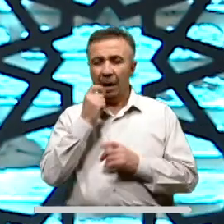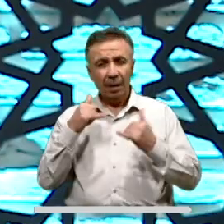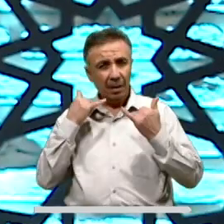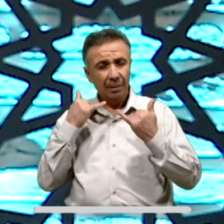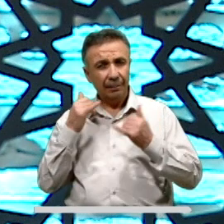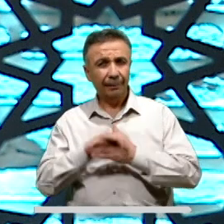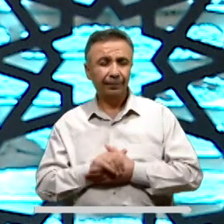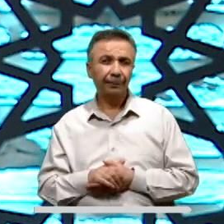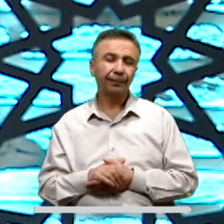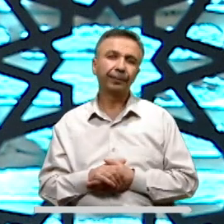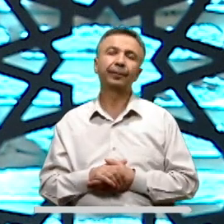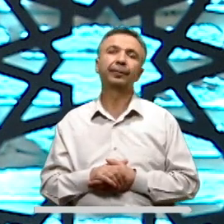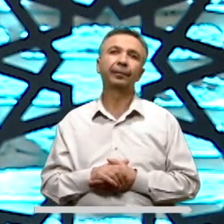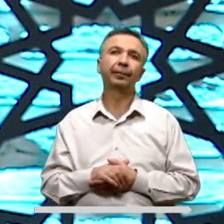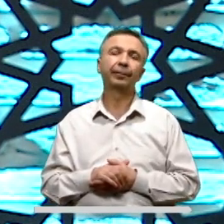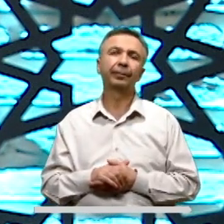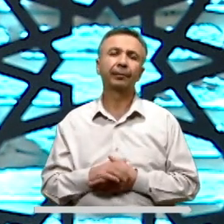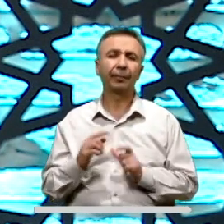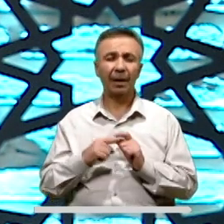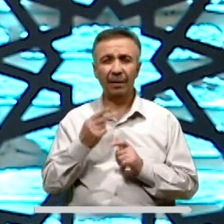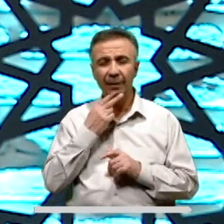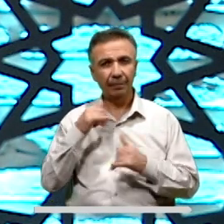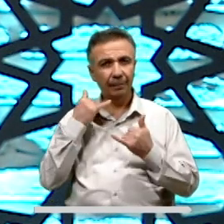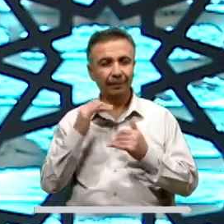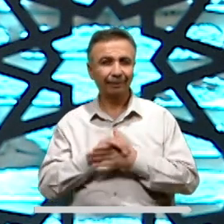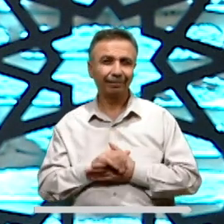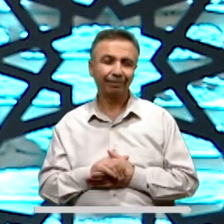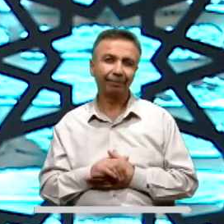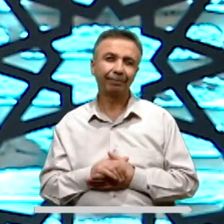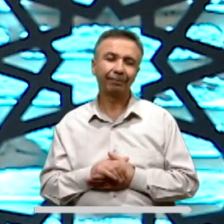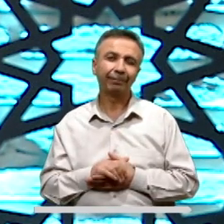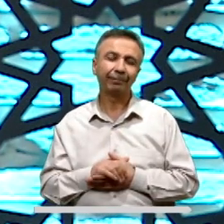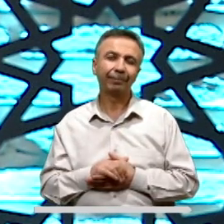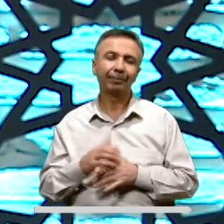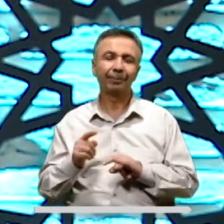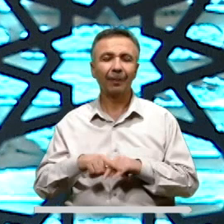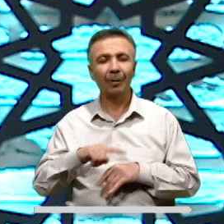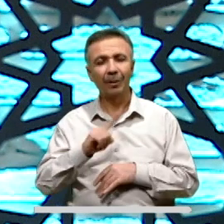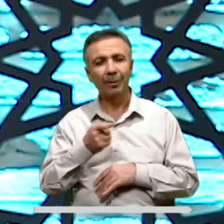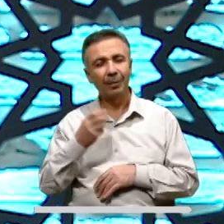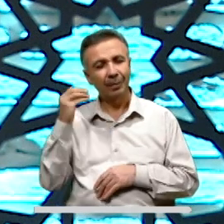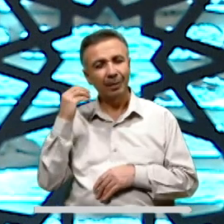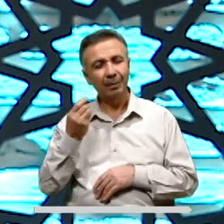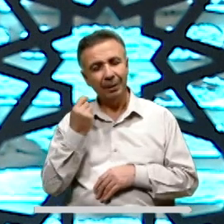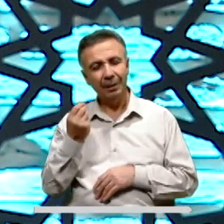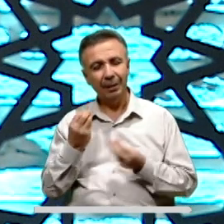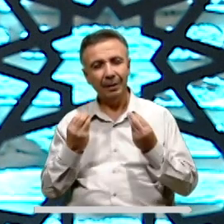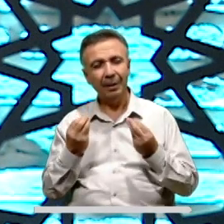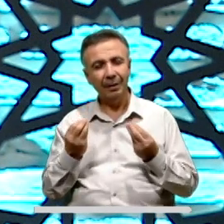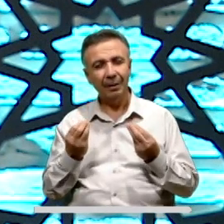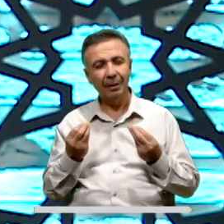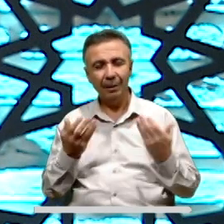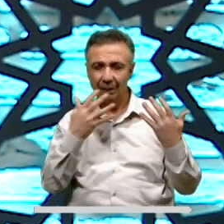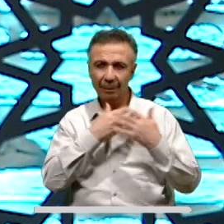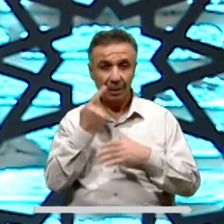telefon bağlantımız daha var. Elif Hanım telefon attığımızda. Hoş geldiniz. Hoş bulduk hocam. İyi akşamlar. Sağ olun. Hayırlı